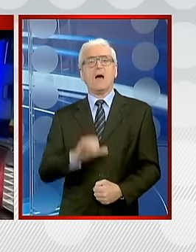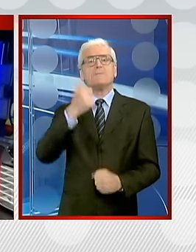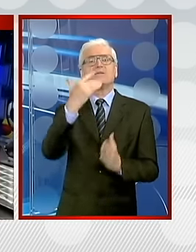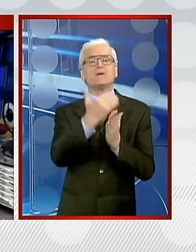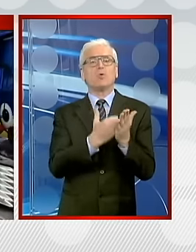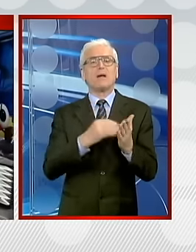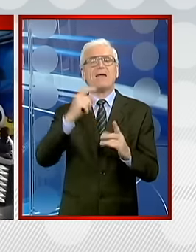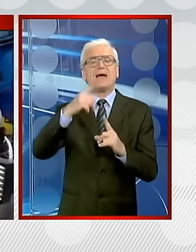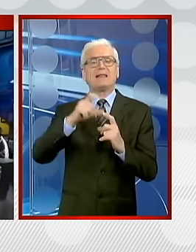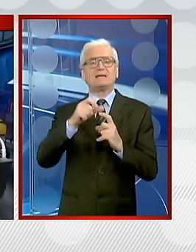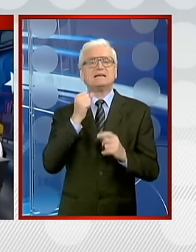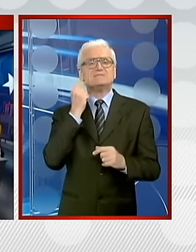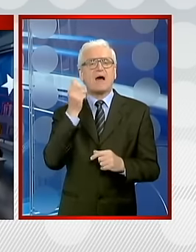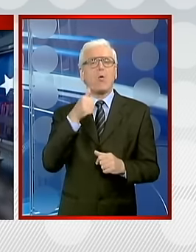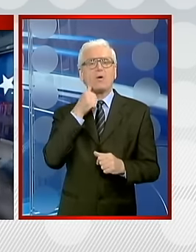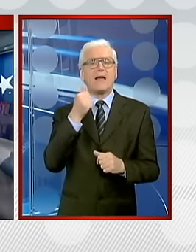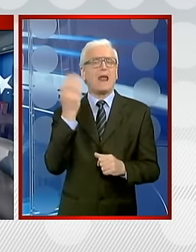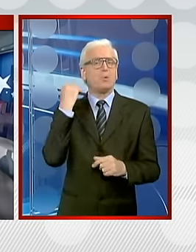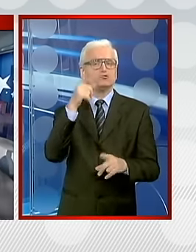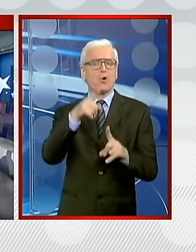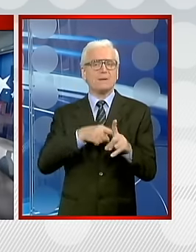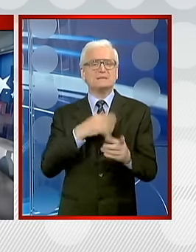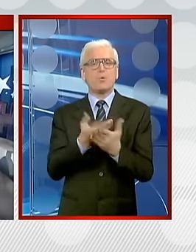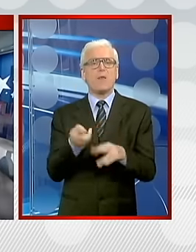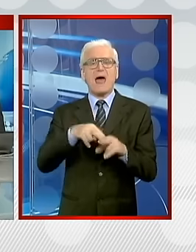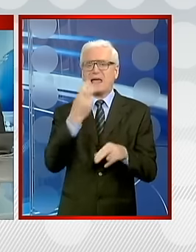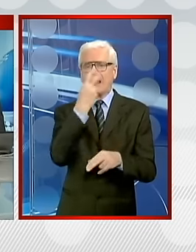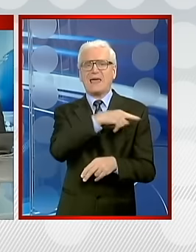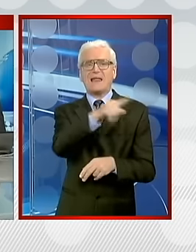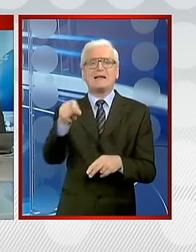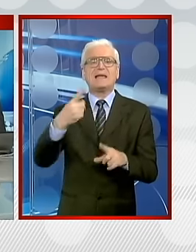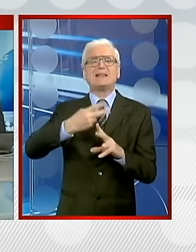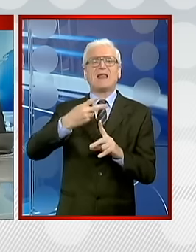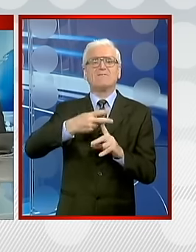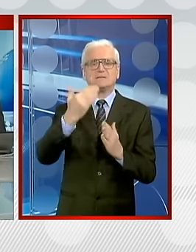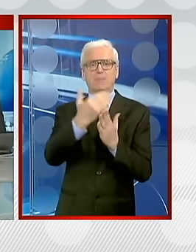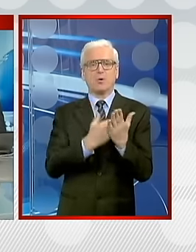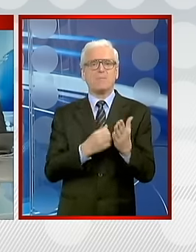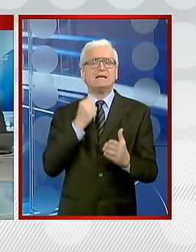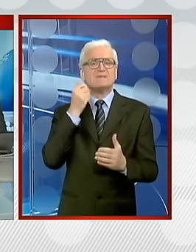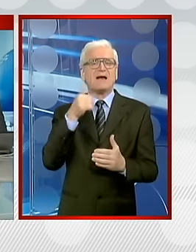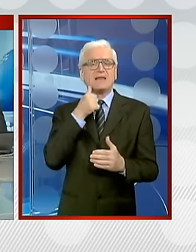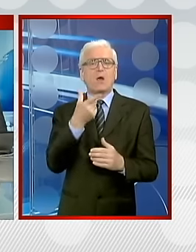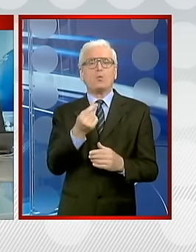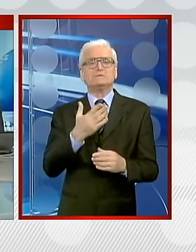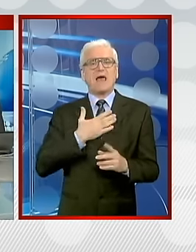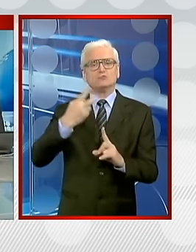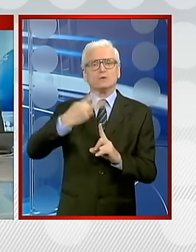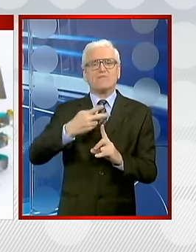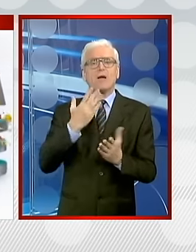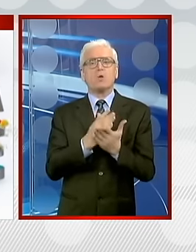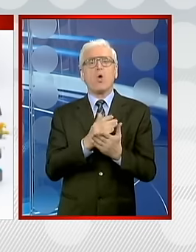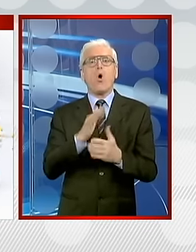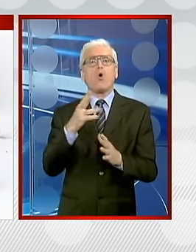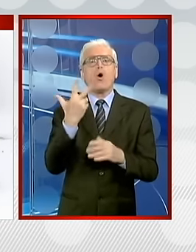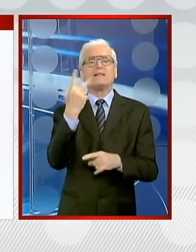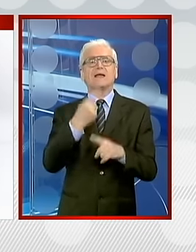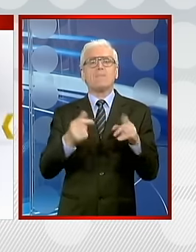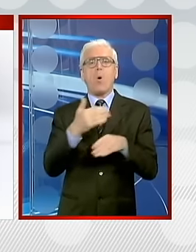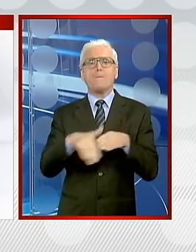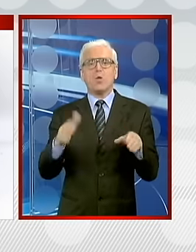Prvi program RTS-a svakog dana maja bio je najgledaniji TV kanal. Svakodnevno je uz javni medijski servis bilo oko 3,5